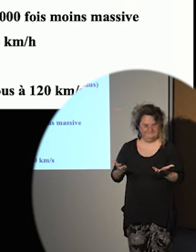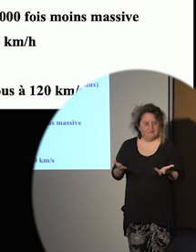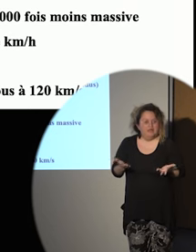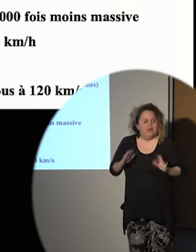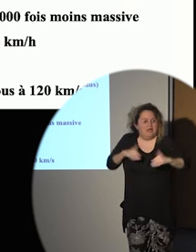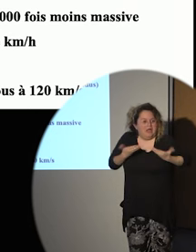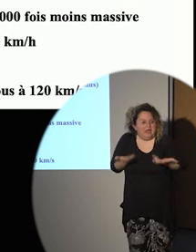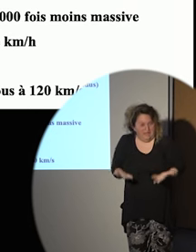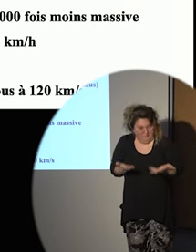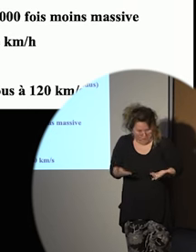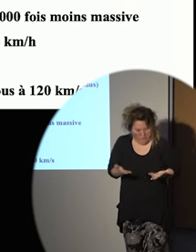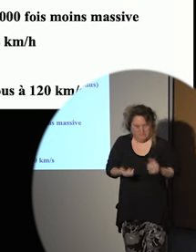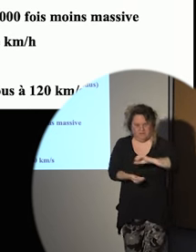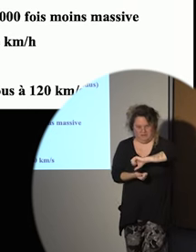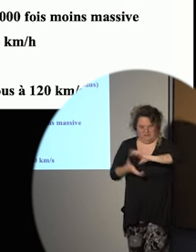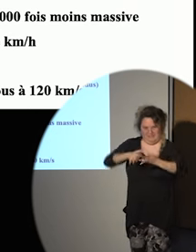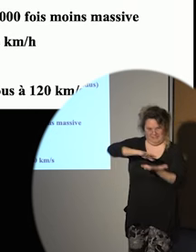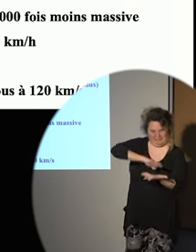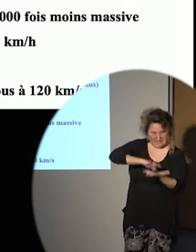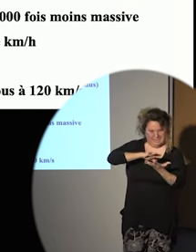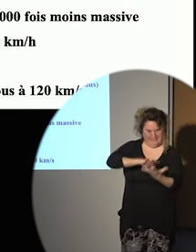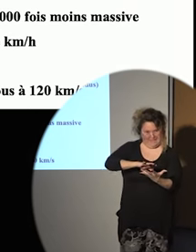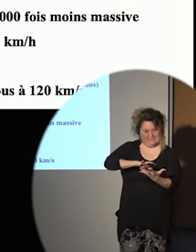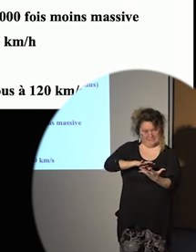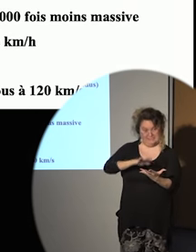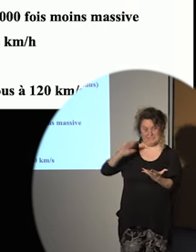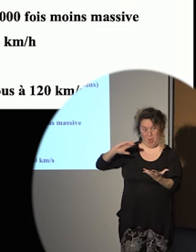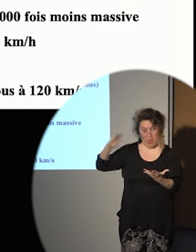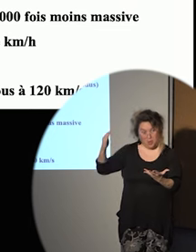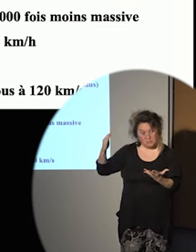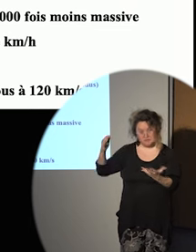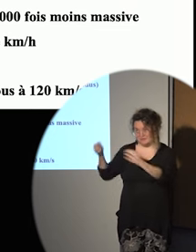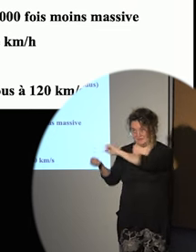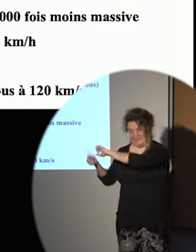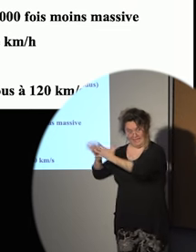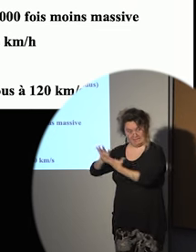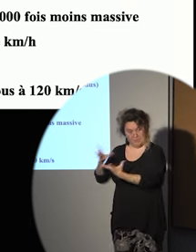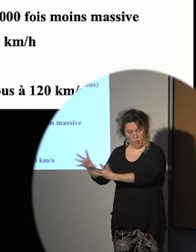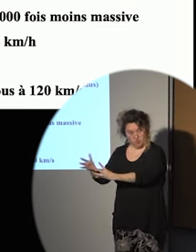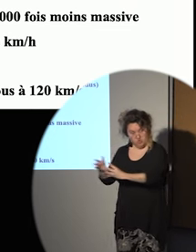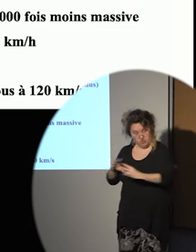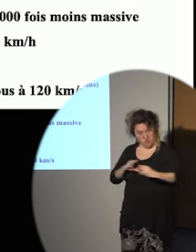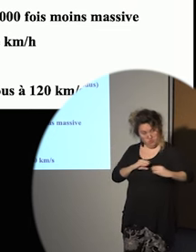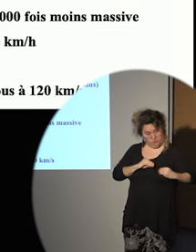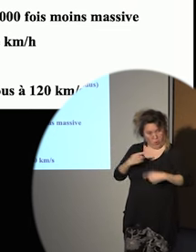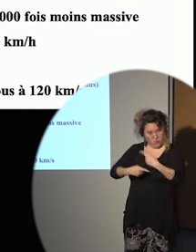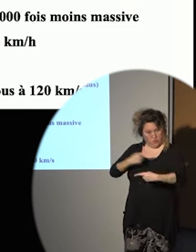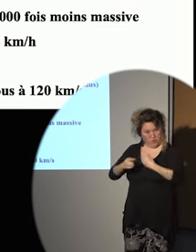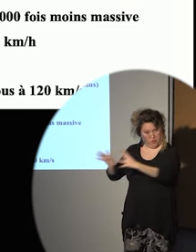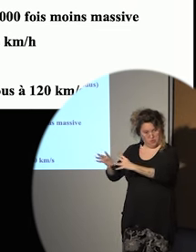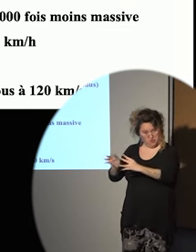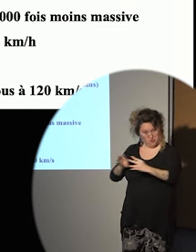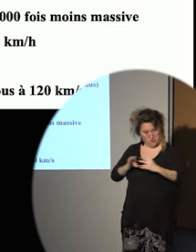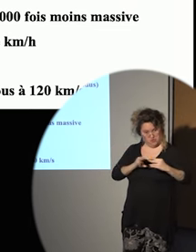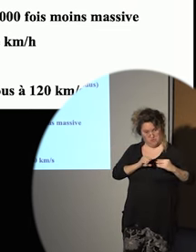galaxie est en train d'absorber une galaxie absolument minuscule. Mais vous voyez, c'est typiquement quand vous roulez en voiture et